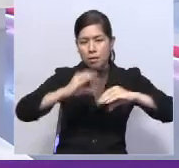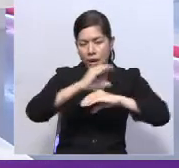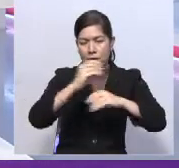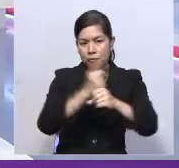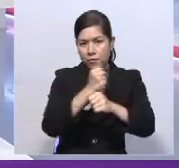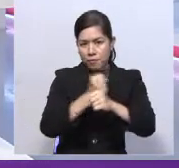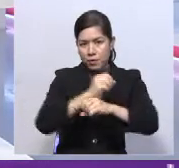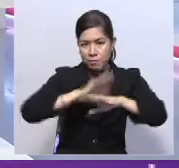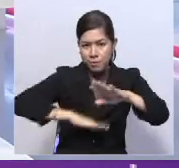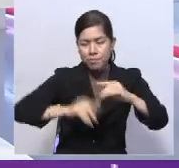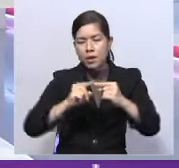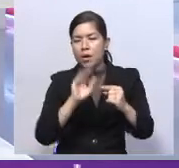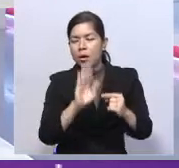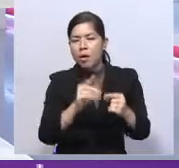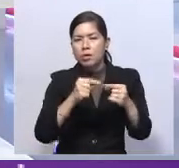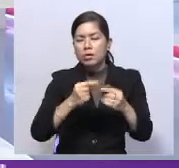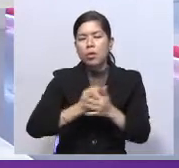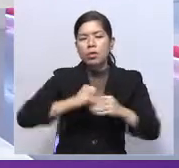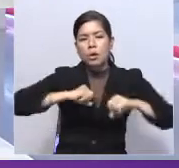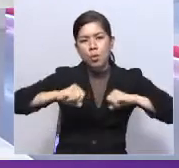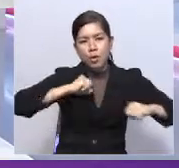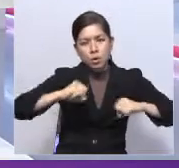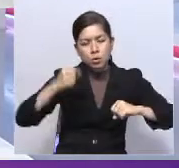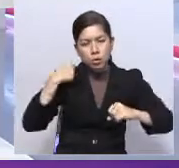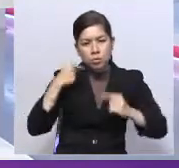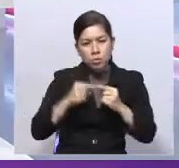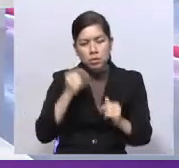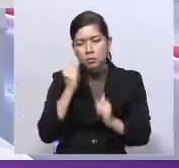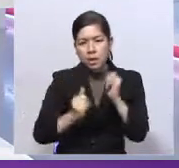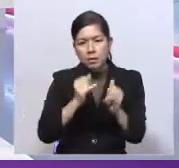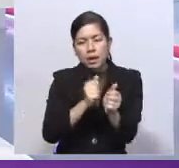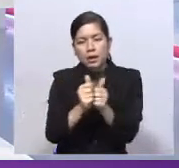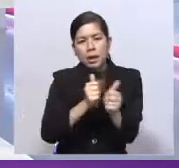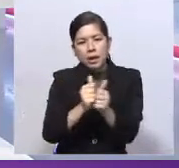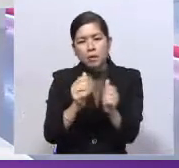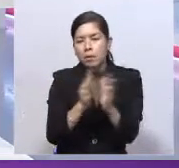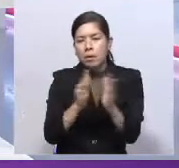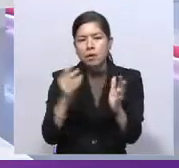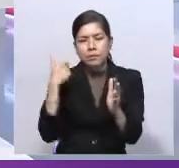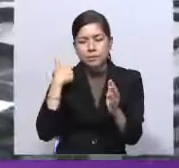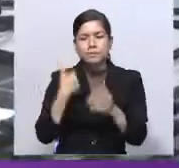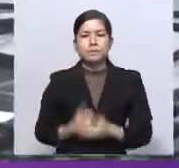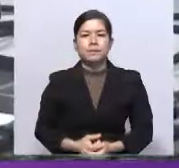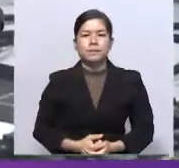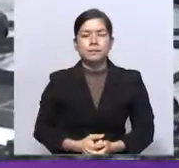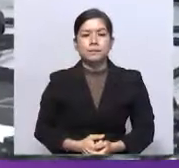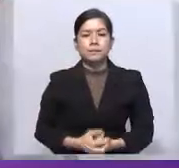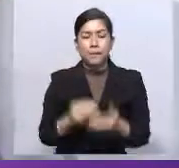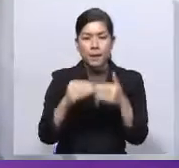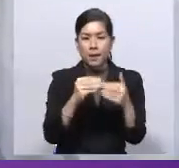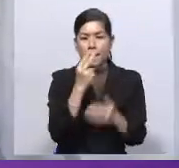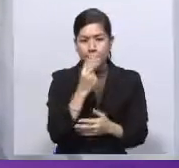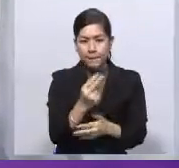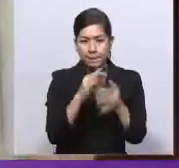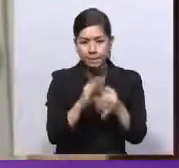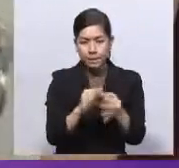แห่งชาติมีเยาวชนนะคะเข้าร่วมแข่งขันกว่า300คนในหลากหลายสาขาวิชาทีเดียวค่ะพาไปดู